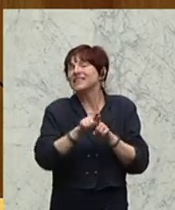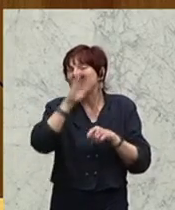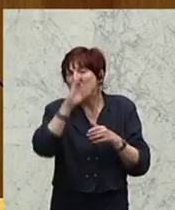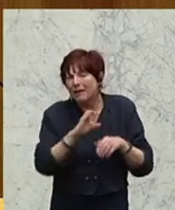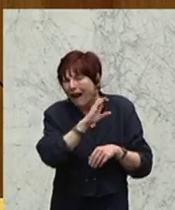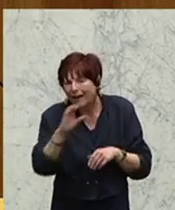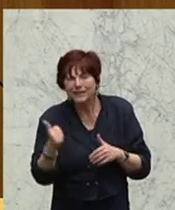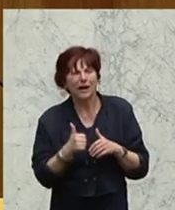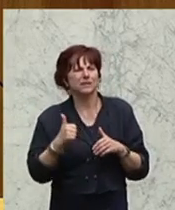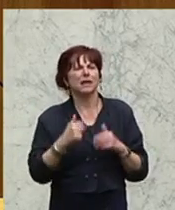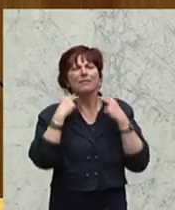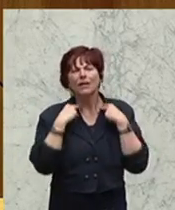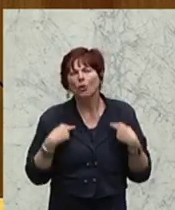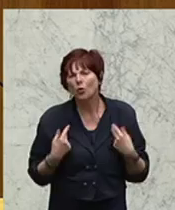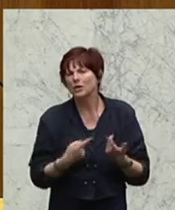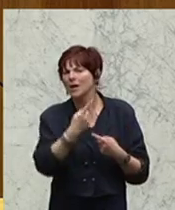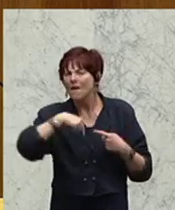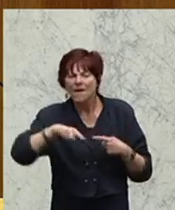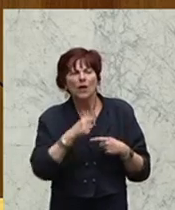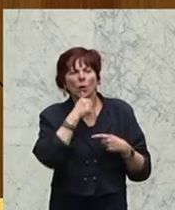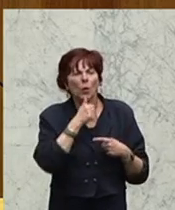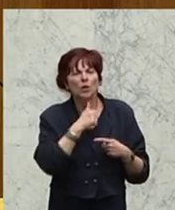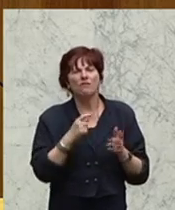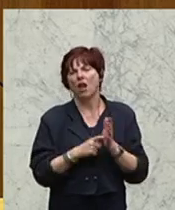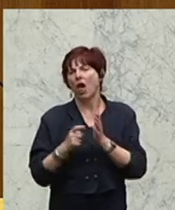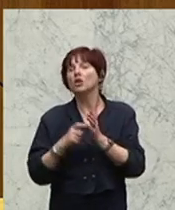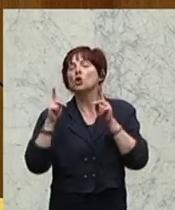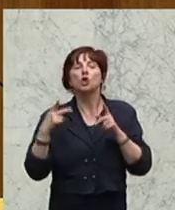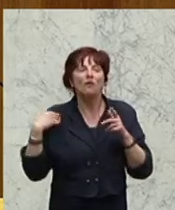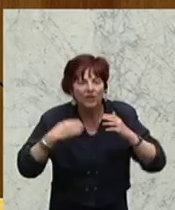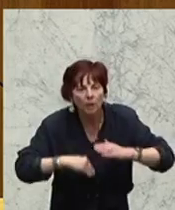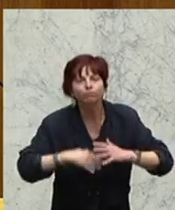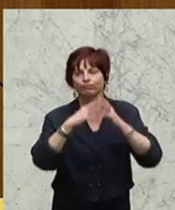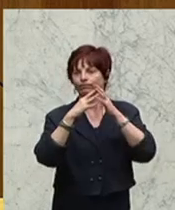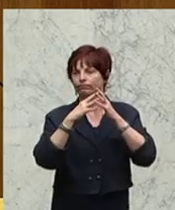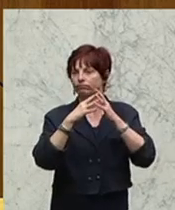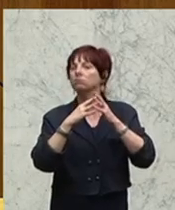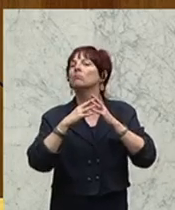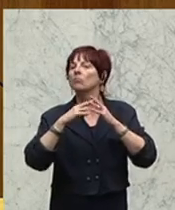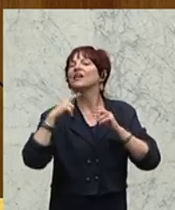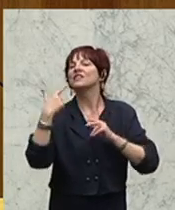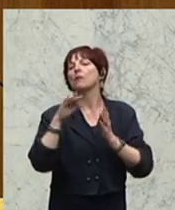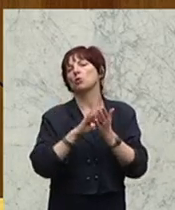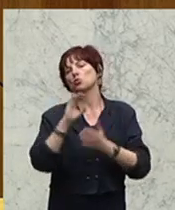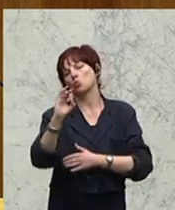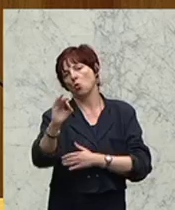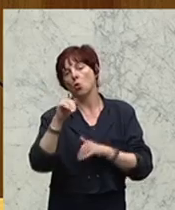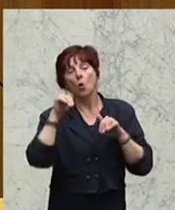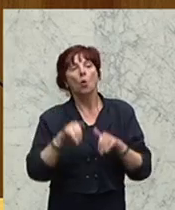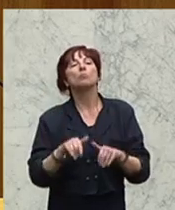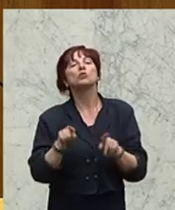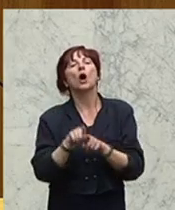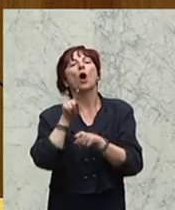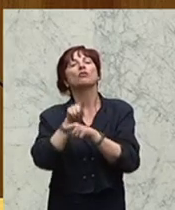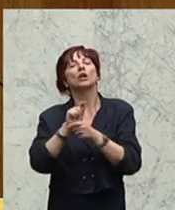wie es die Grünen, wie es wir fordern. Das kann man sofort machen. Die Italiener haben gezeigt, wie man es macht. Triton aufzustocken, dann muss man auch das Mandat noch ändern. Ja,